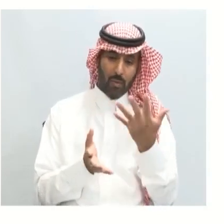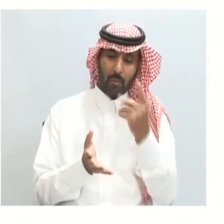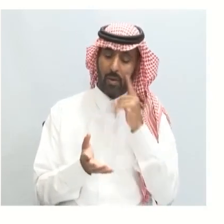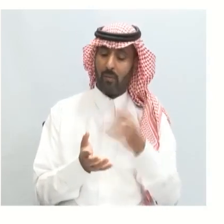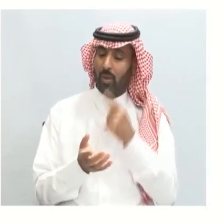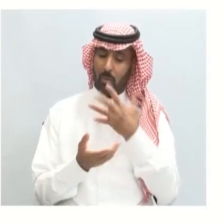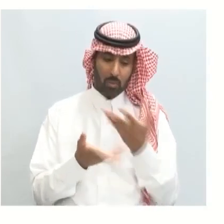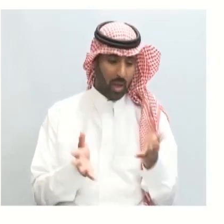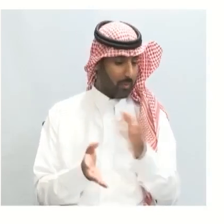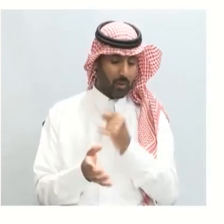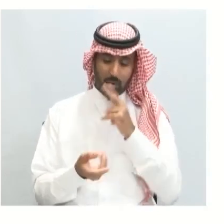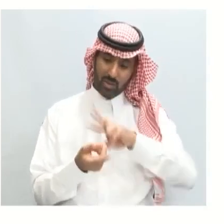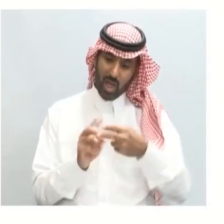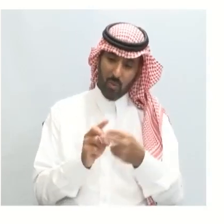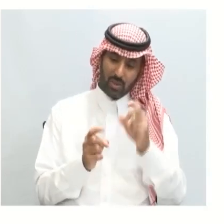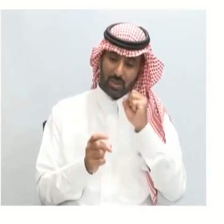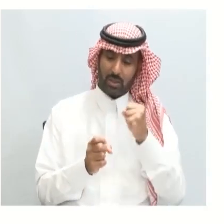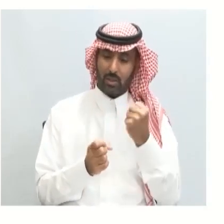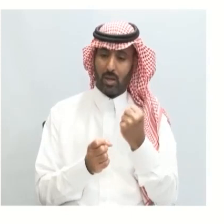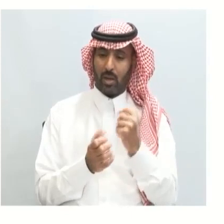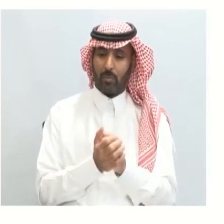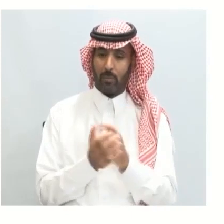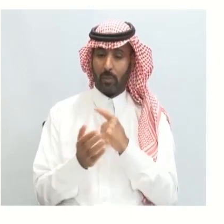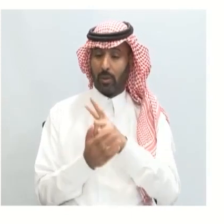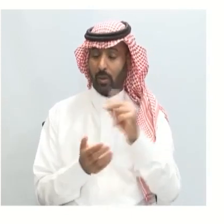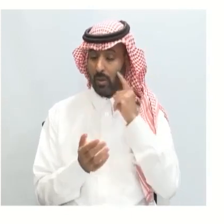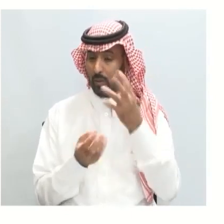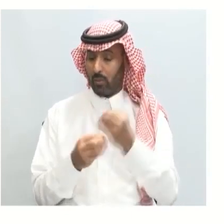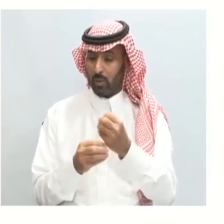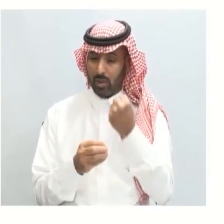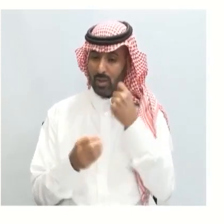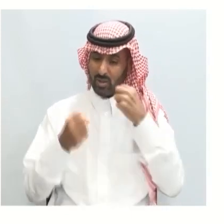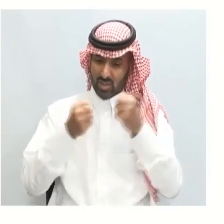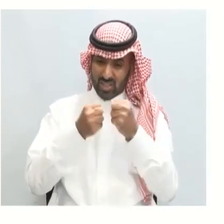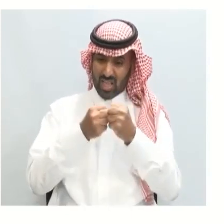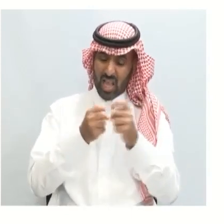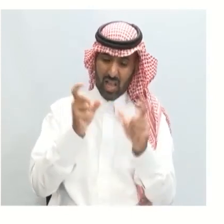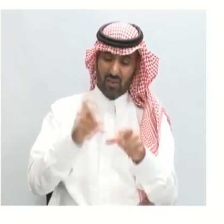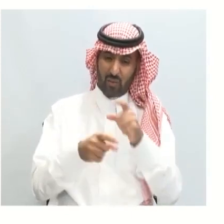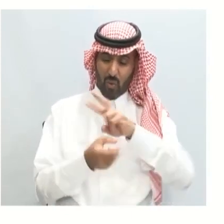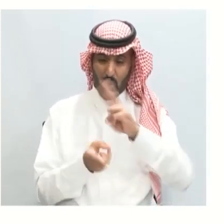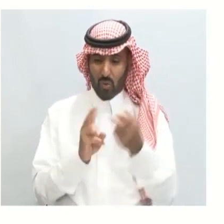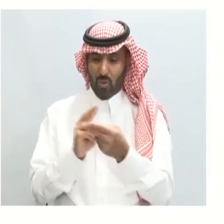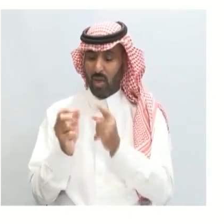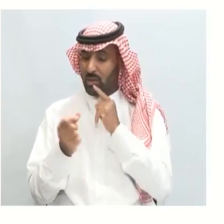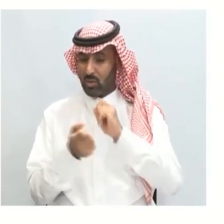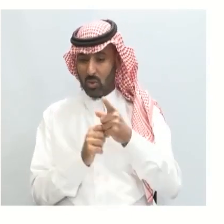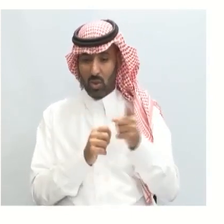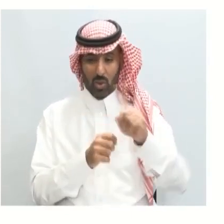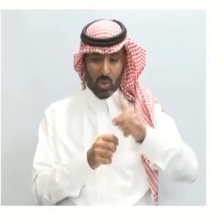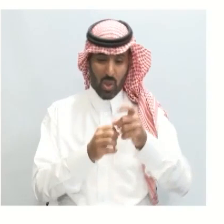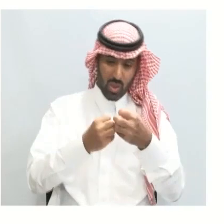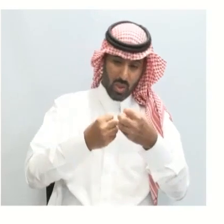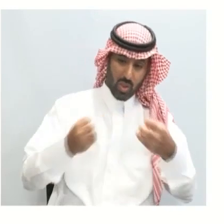ولا تنعدم ولكن تتحول من شكل الى شكل اخر كذلك توجد قوه تجاذب بين جسمين في الكون والسرعه التي تبتعد